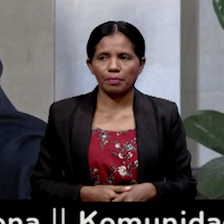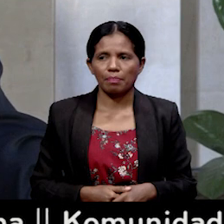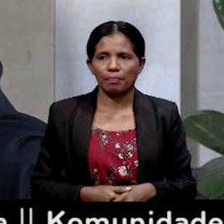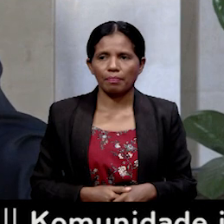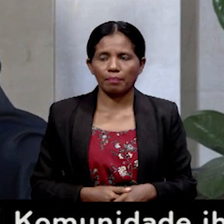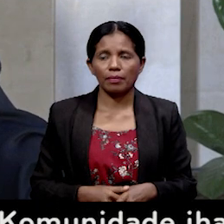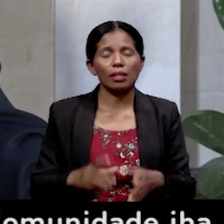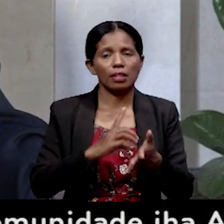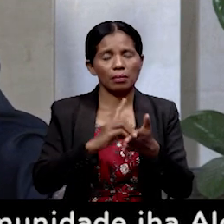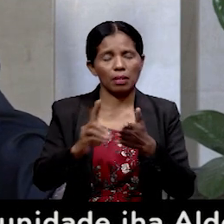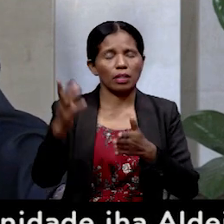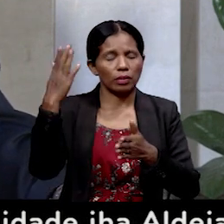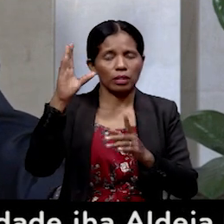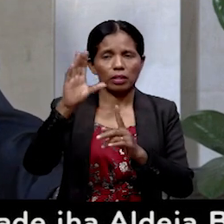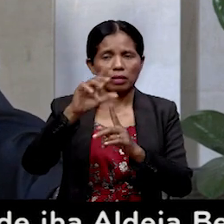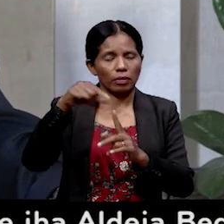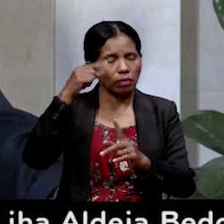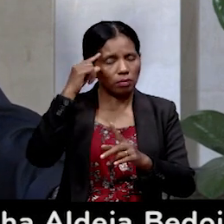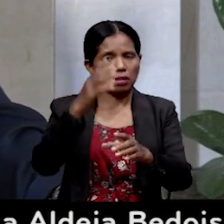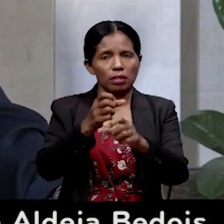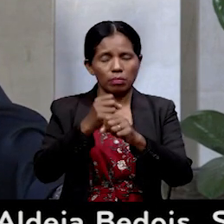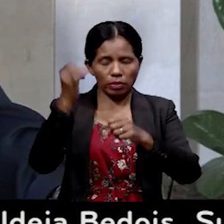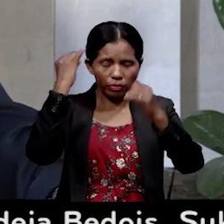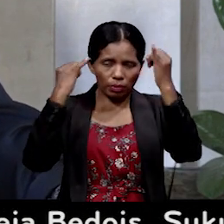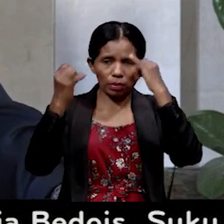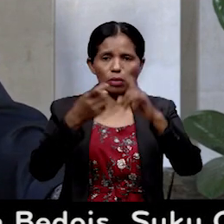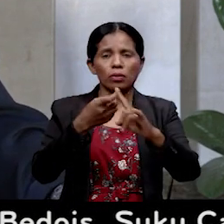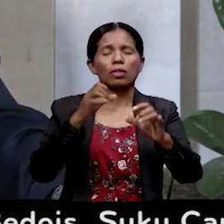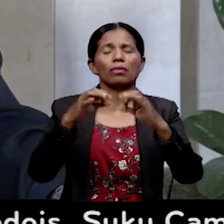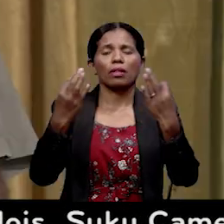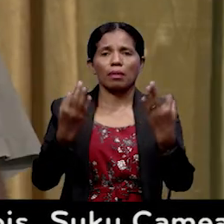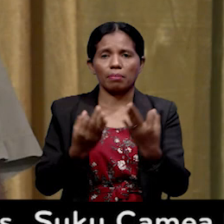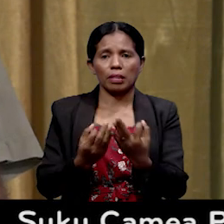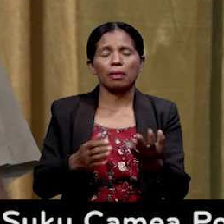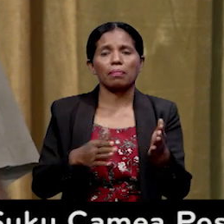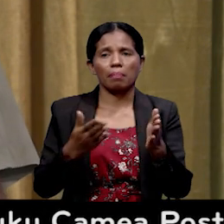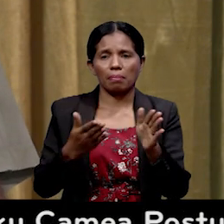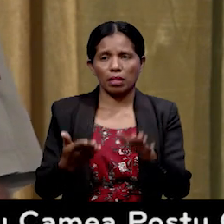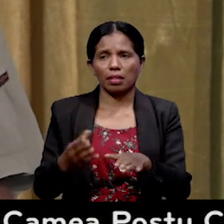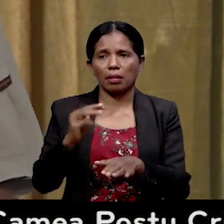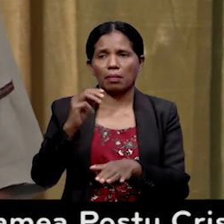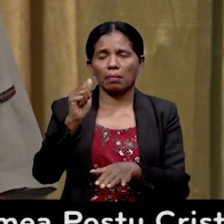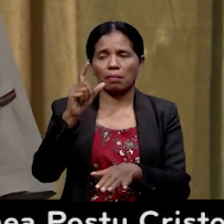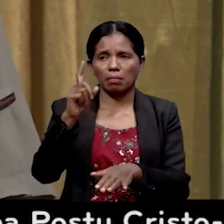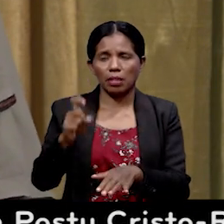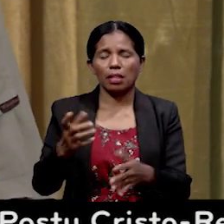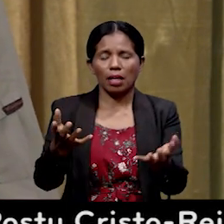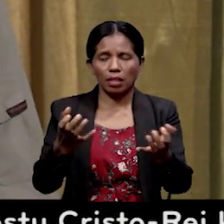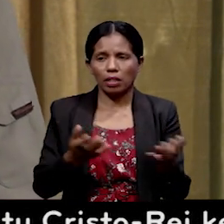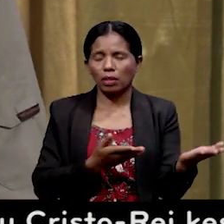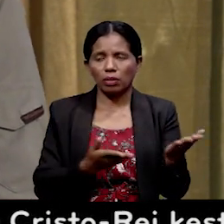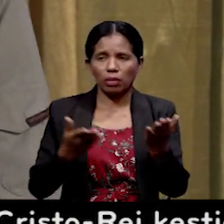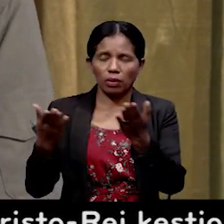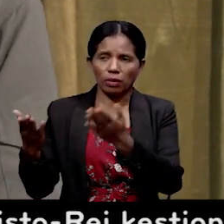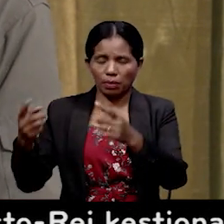Ia semana kotuk chefi governo simu informasa husi familia matibian makstal nebe hakara katulori matibian nia sinza